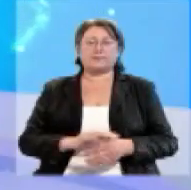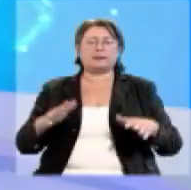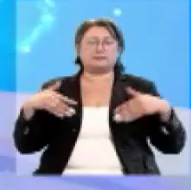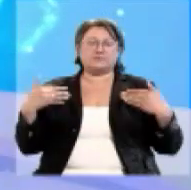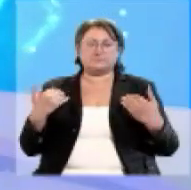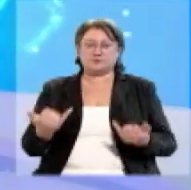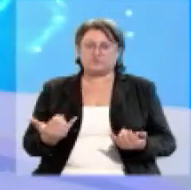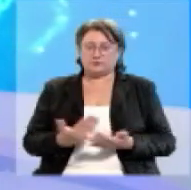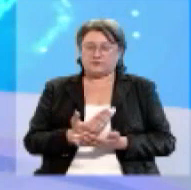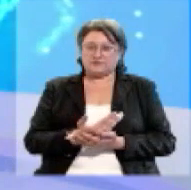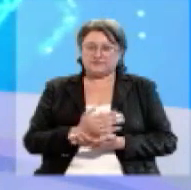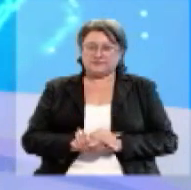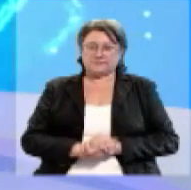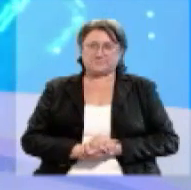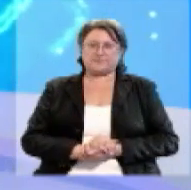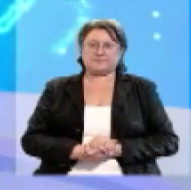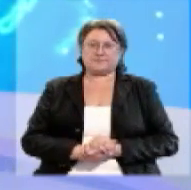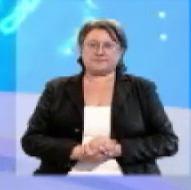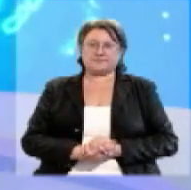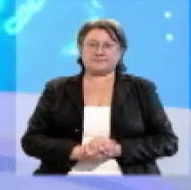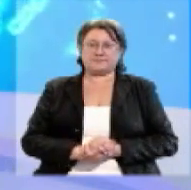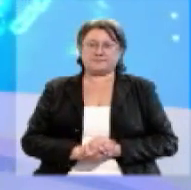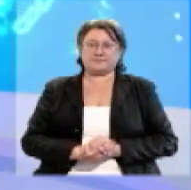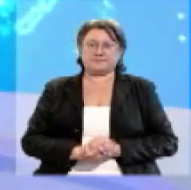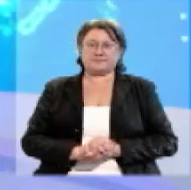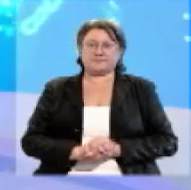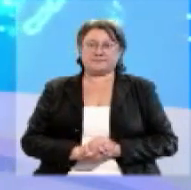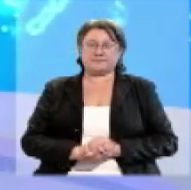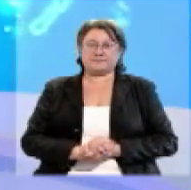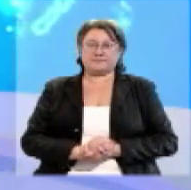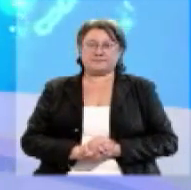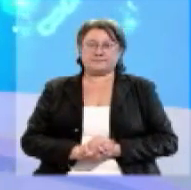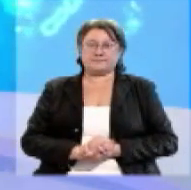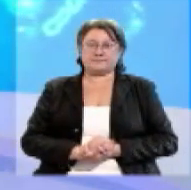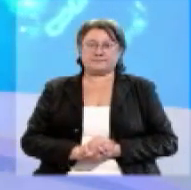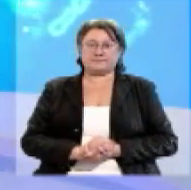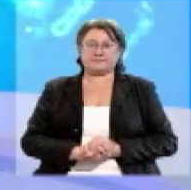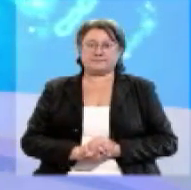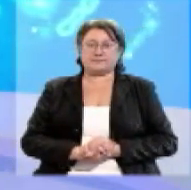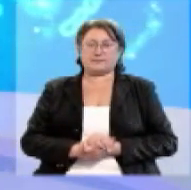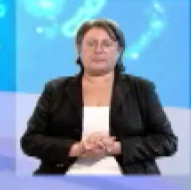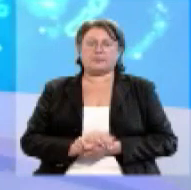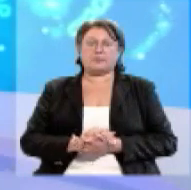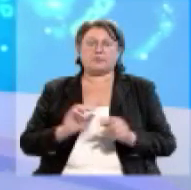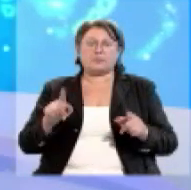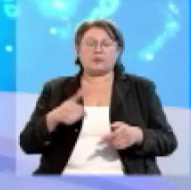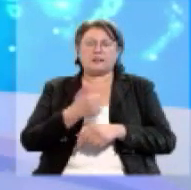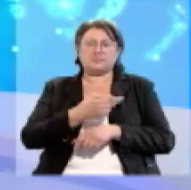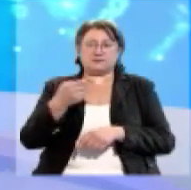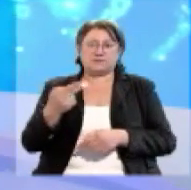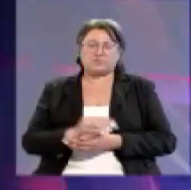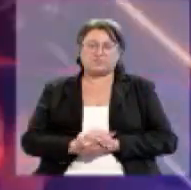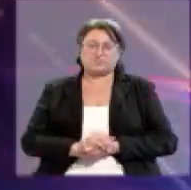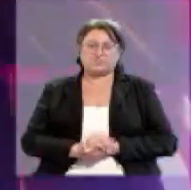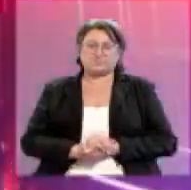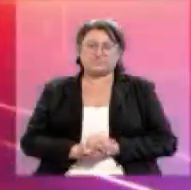Армысыз ардақты ағайын, эфирде жаналықтар сіздермен бірге Рахат Сейтқан сурд аудармада Оксана Течка. Алдымен аңдатпаға зер салайық.